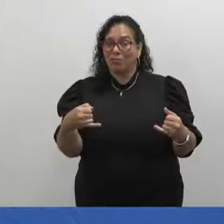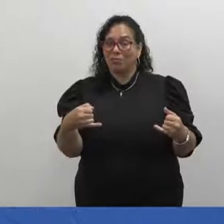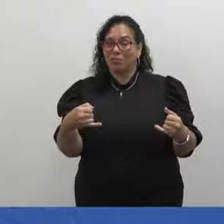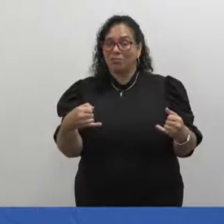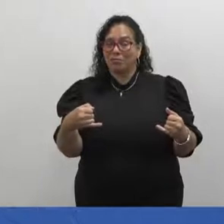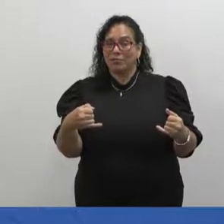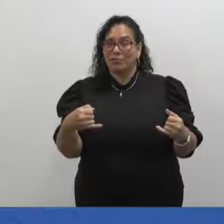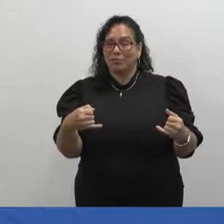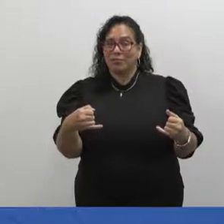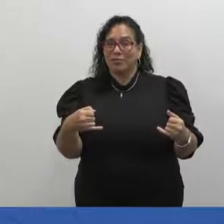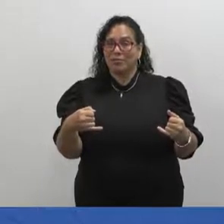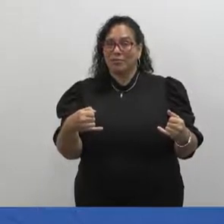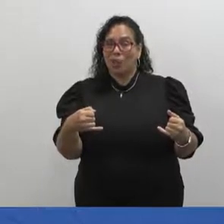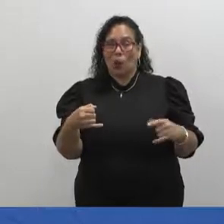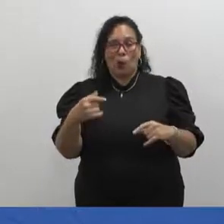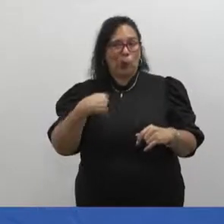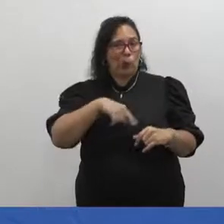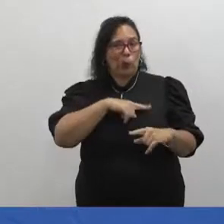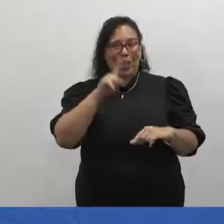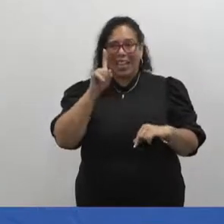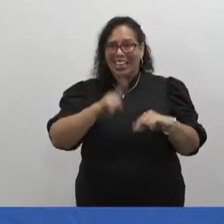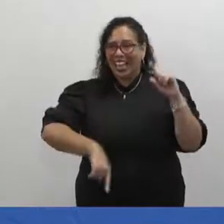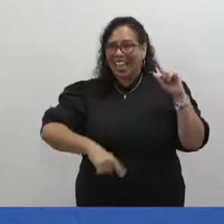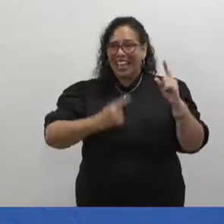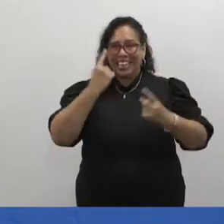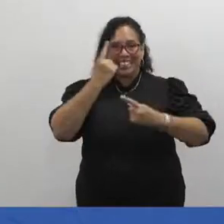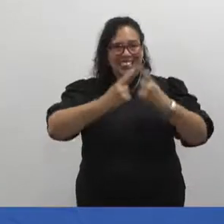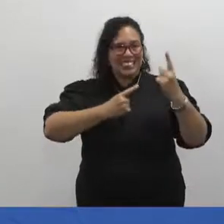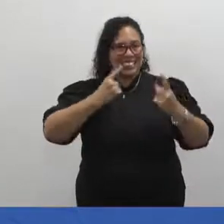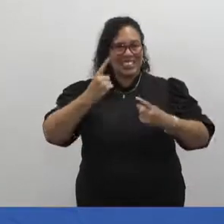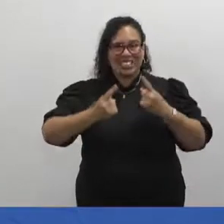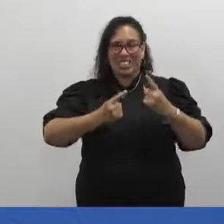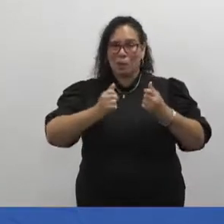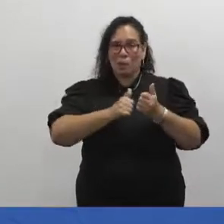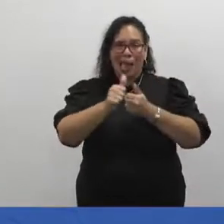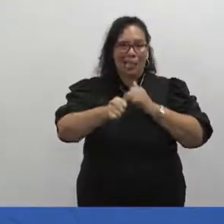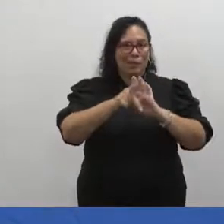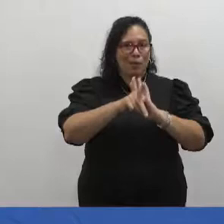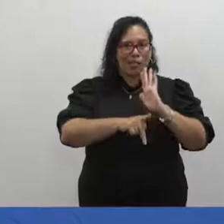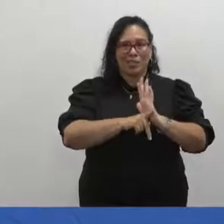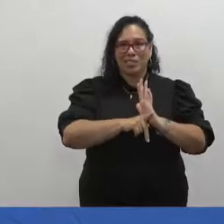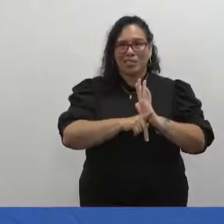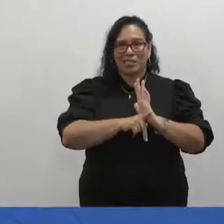cái lạnh nó cướp sơn na dương nó bên này mình ai